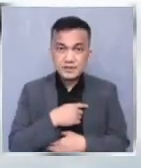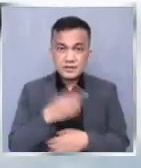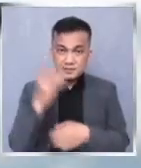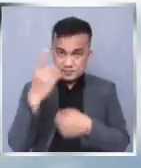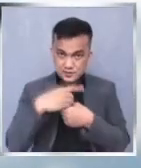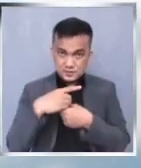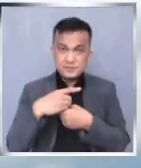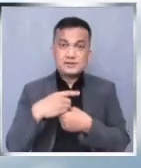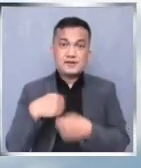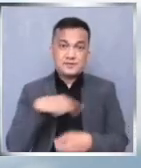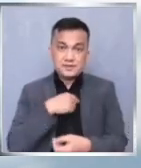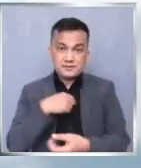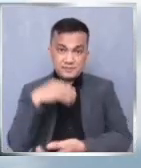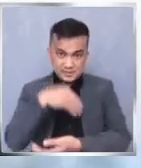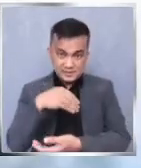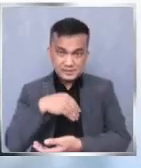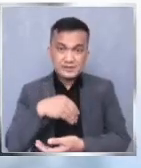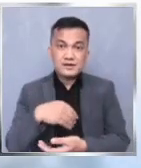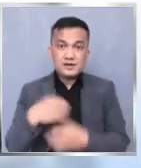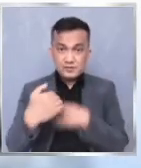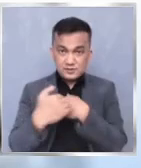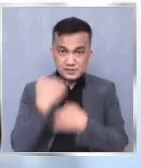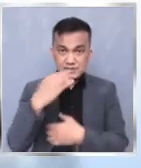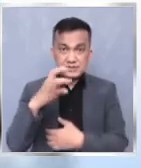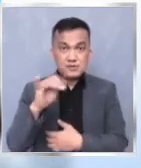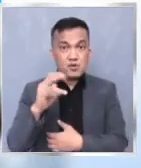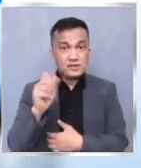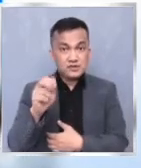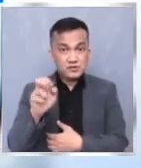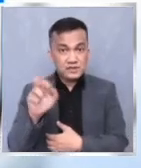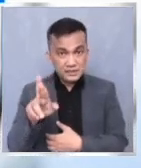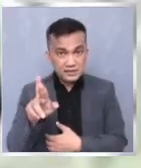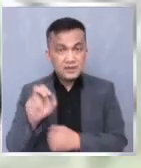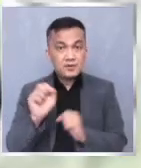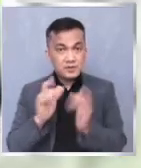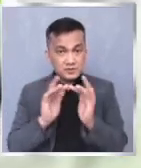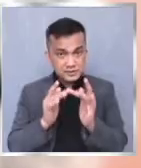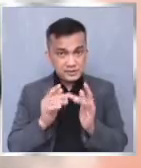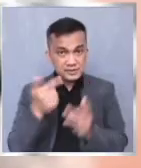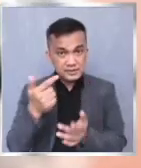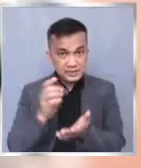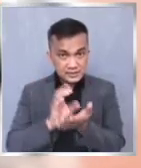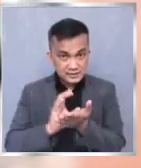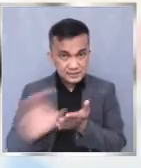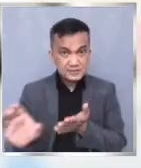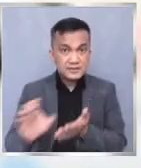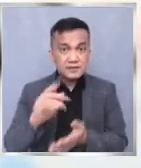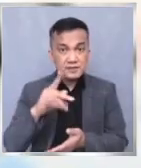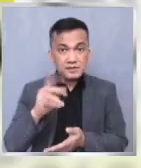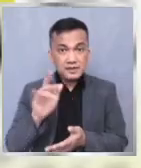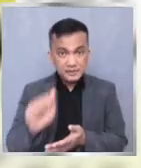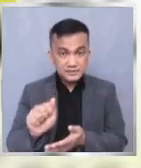o magpadala sa Cebuana Luwilier. Pwede rin online via GCash, Paymaya,